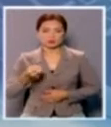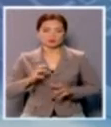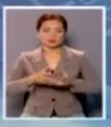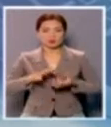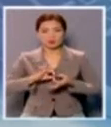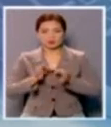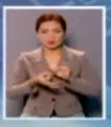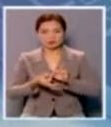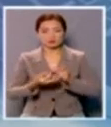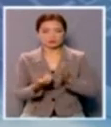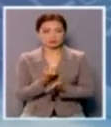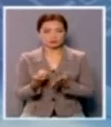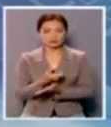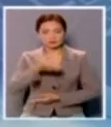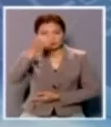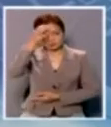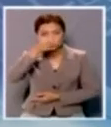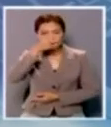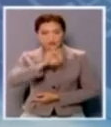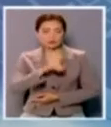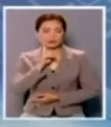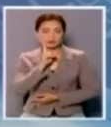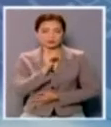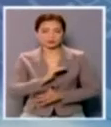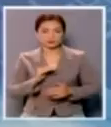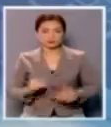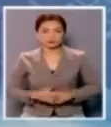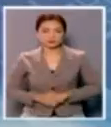халықаралық олимпиадаларда топ жарған білімді және өнерлі түлектер.